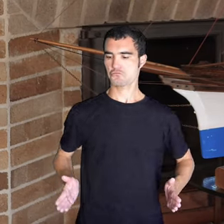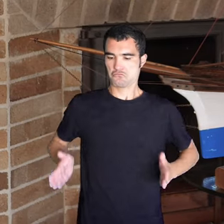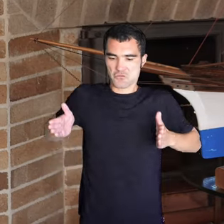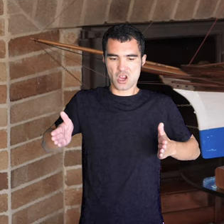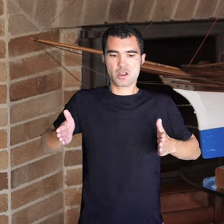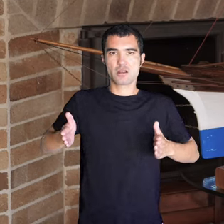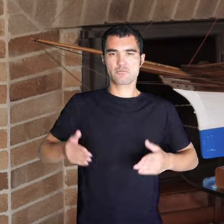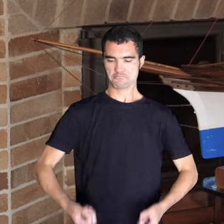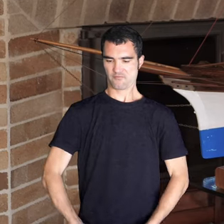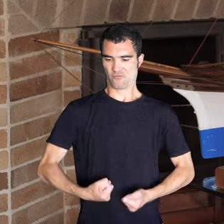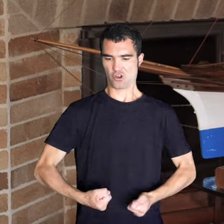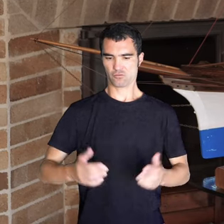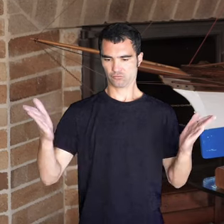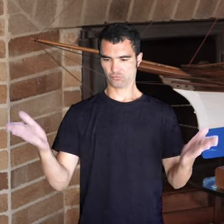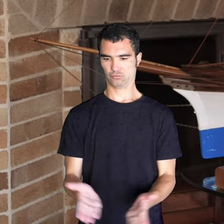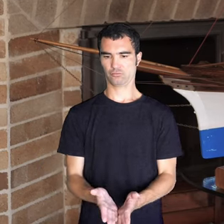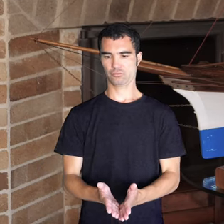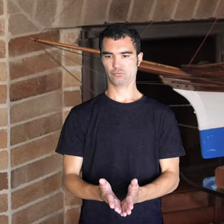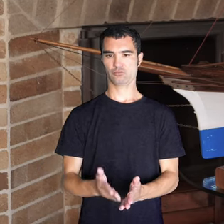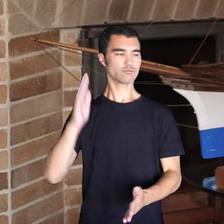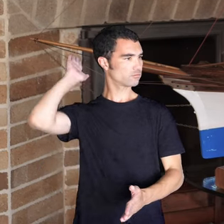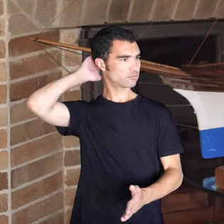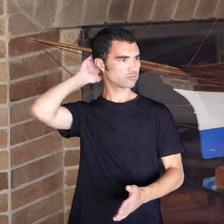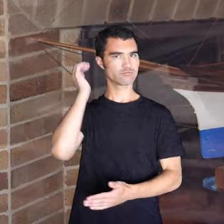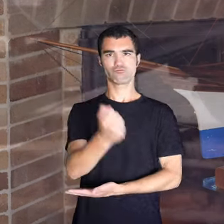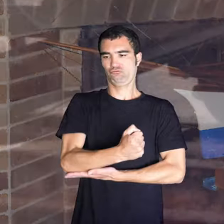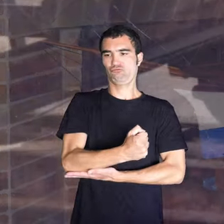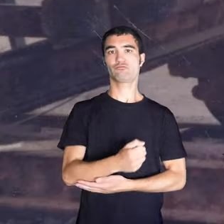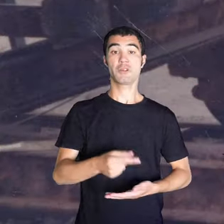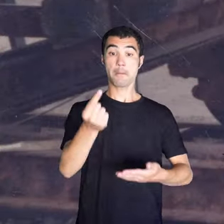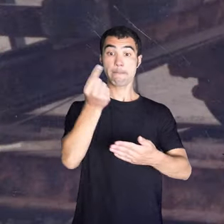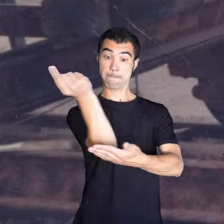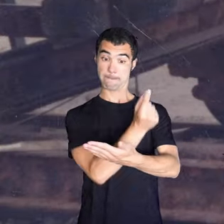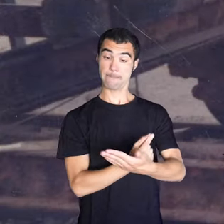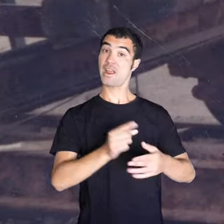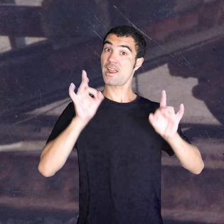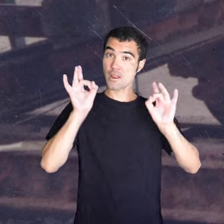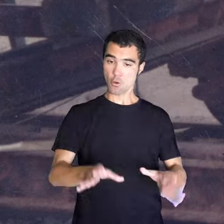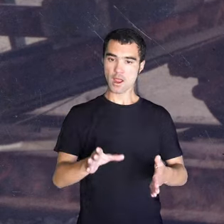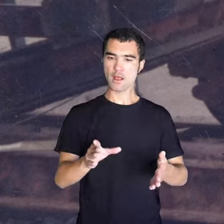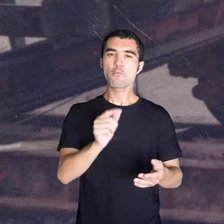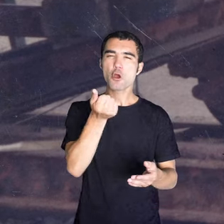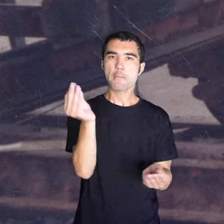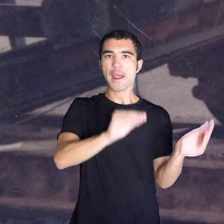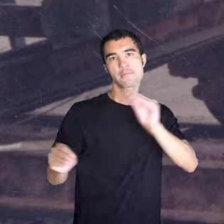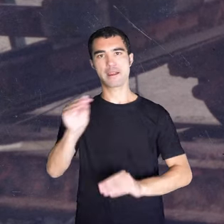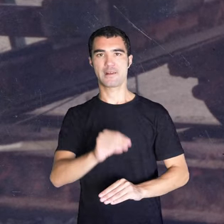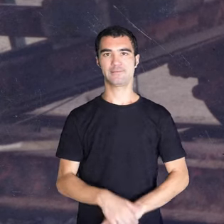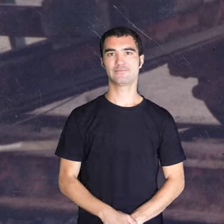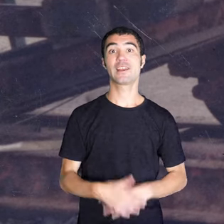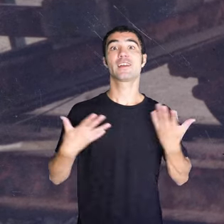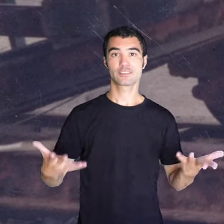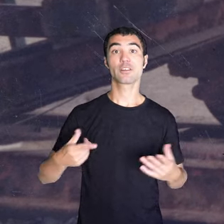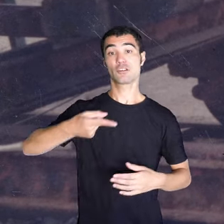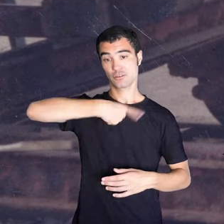un poc més de força a la popa. És a dir, que eren les mateixes plantilles però modificades. I després ja vaig